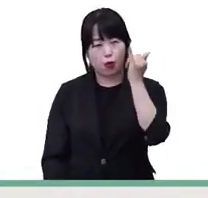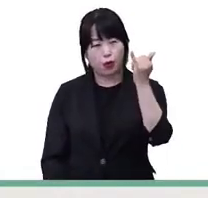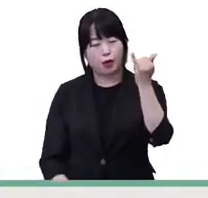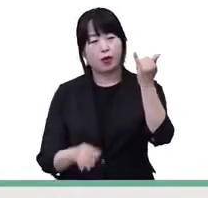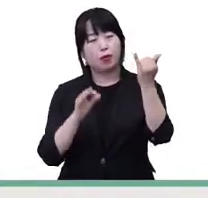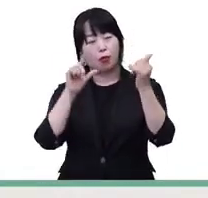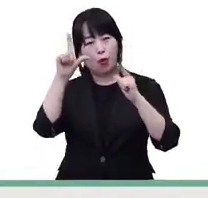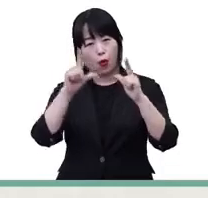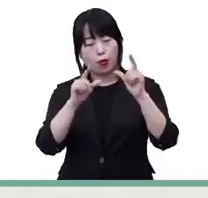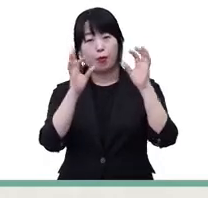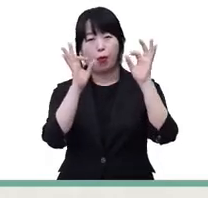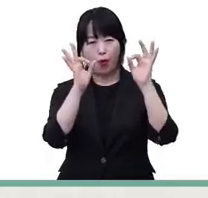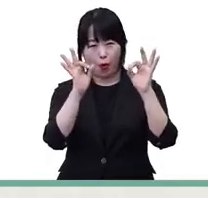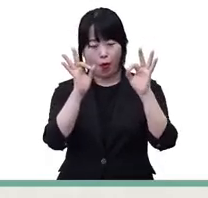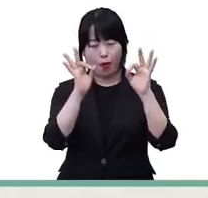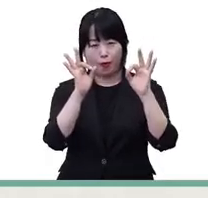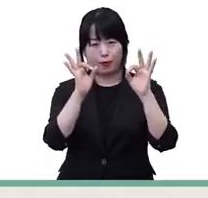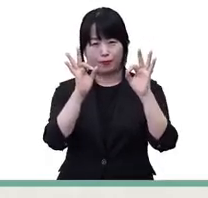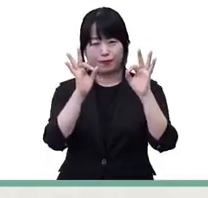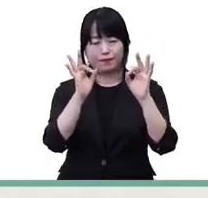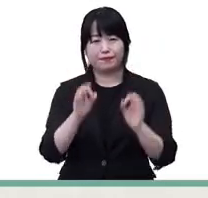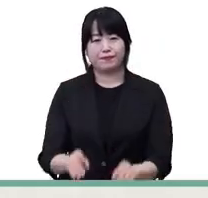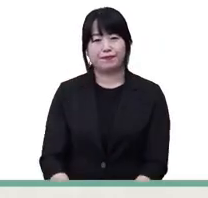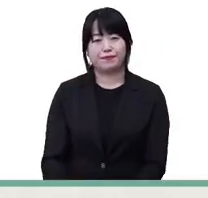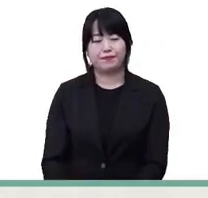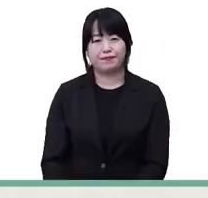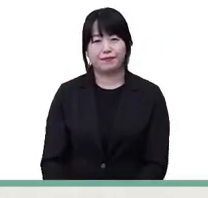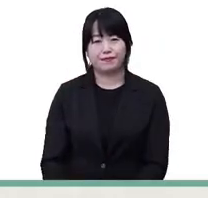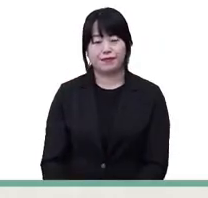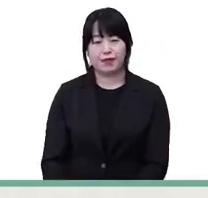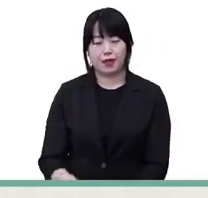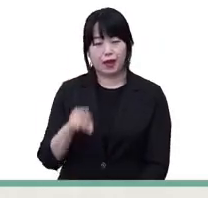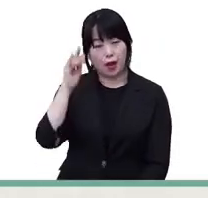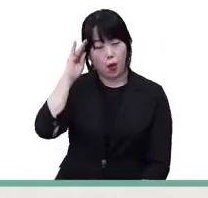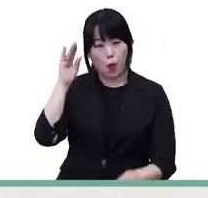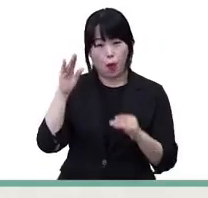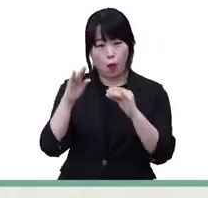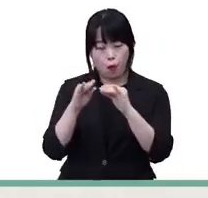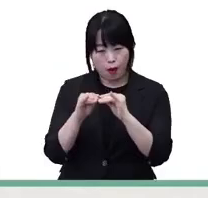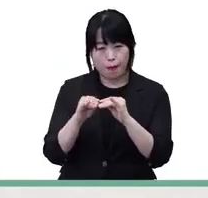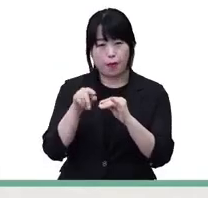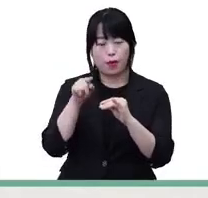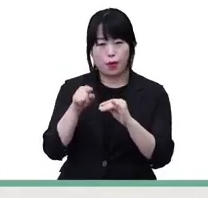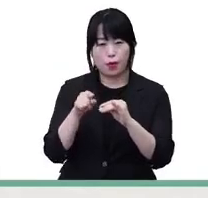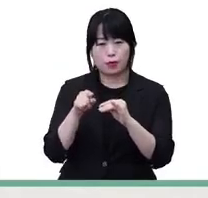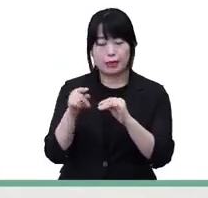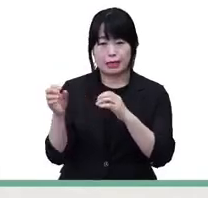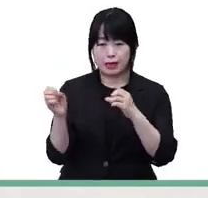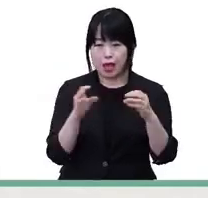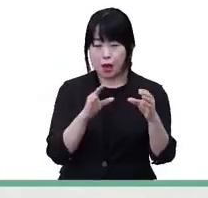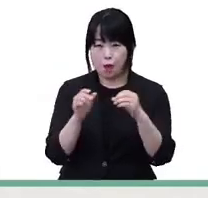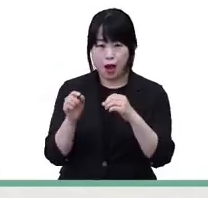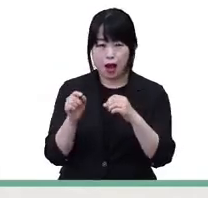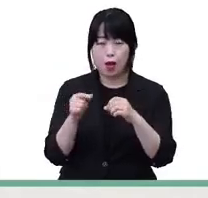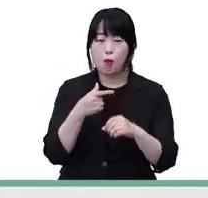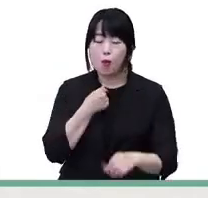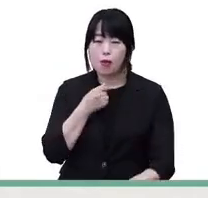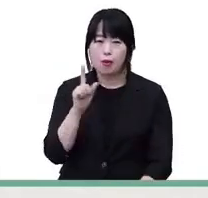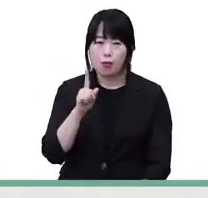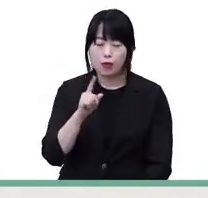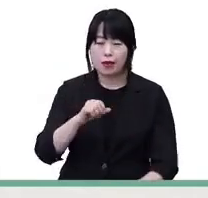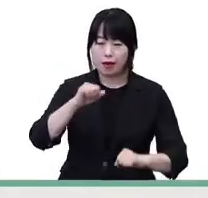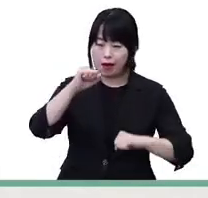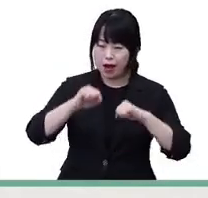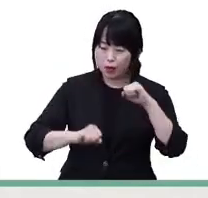있는 것이기 때문에 그럴 것 같아요. 공감 있는 대화를 하기 위해서는요, 행동이라든지 어떤